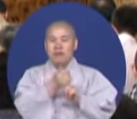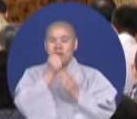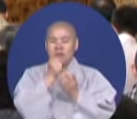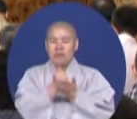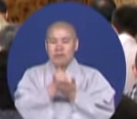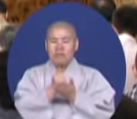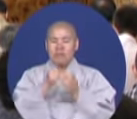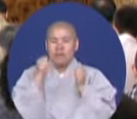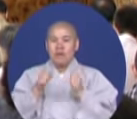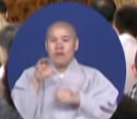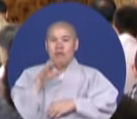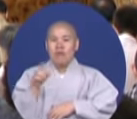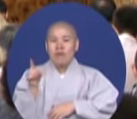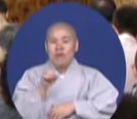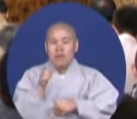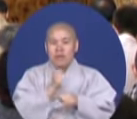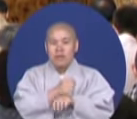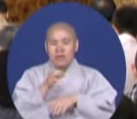도량은 어떠냐?